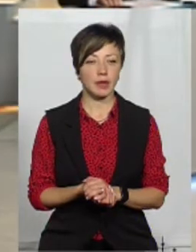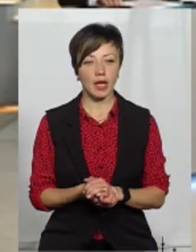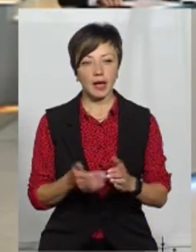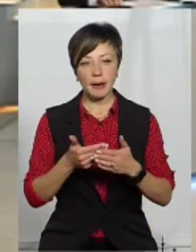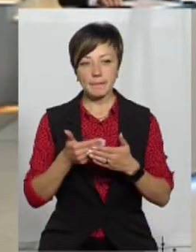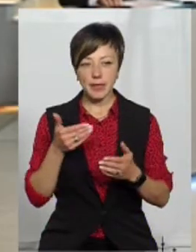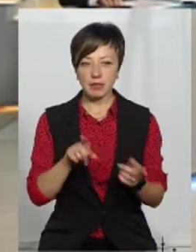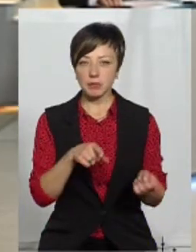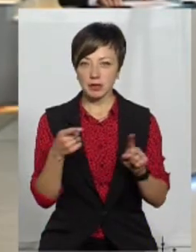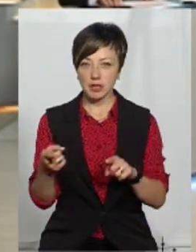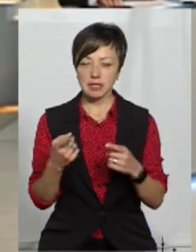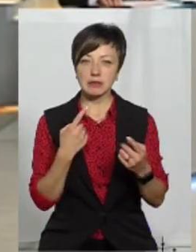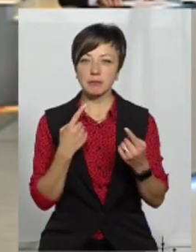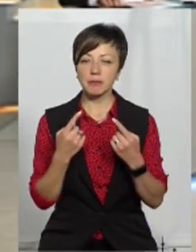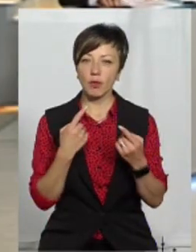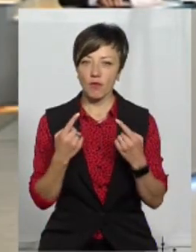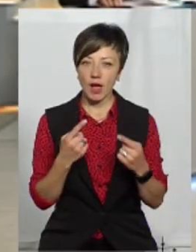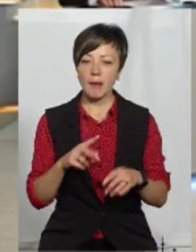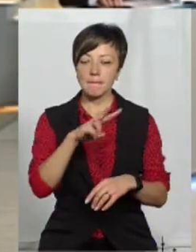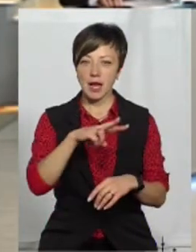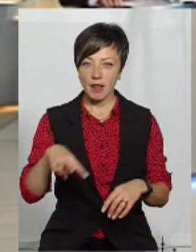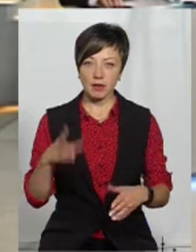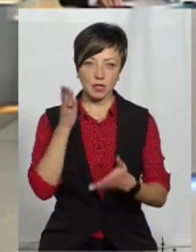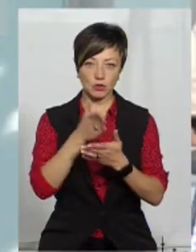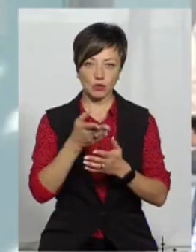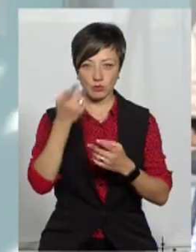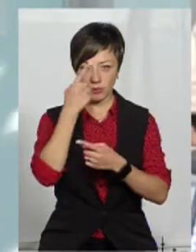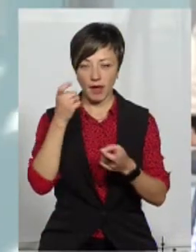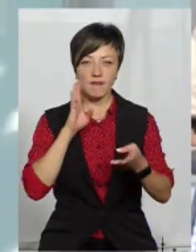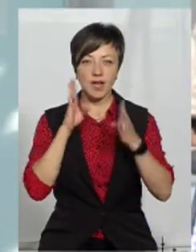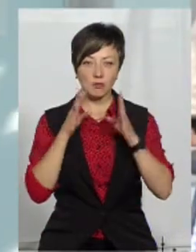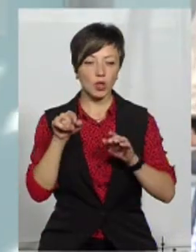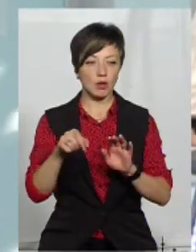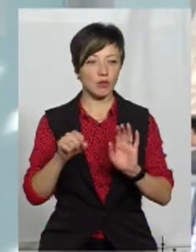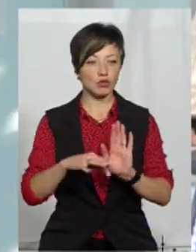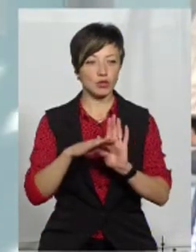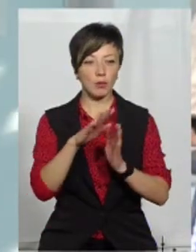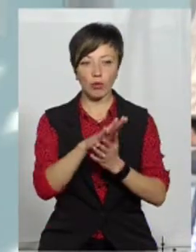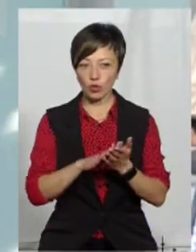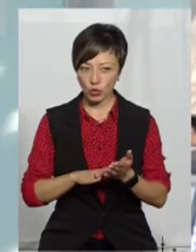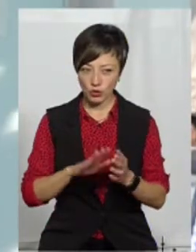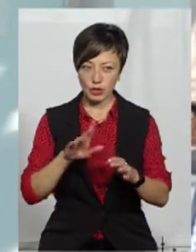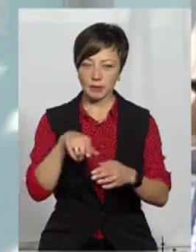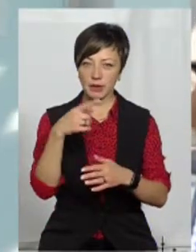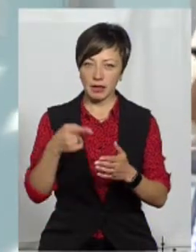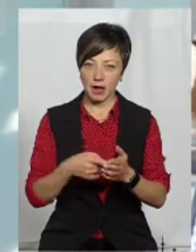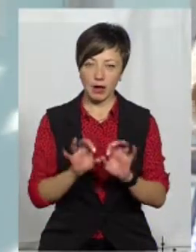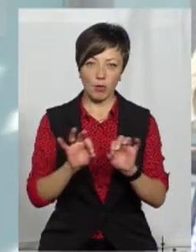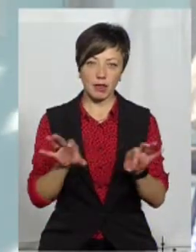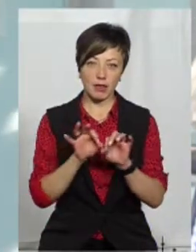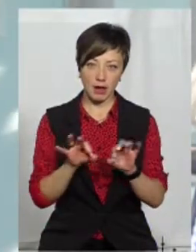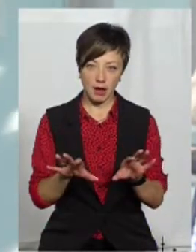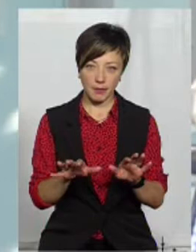Перед тим, як перейти до спілкування, зауважу, ми паралельно транслюємось у мережі Facebook, і там ви можете продовжити ставити свої питання у